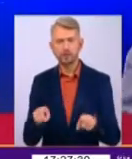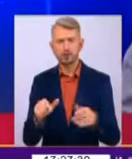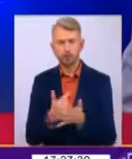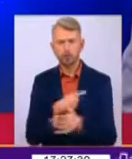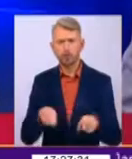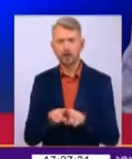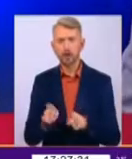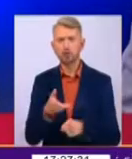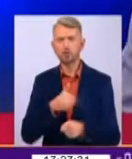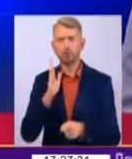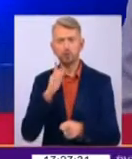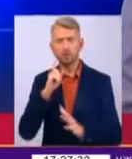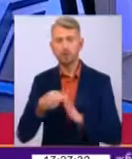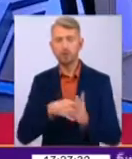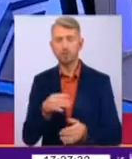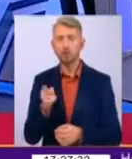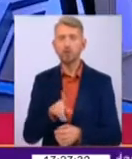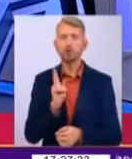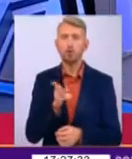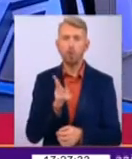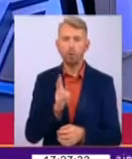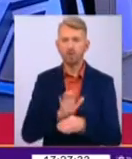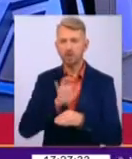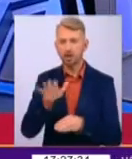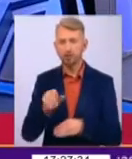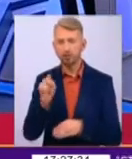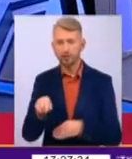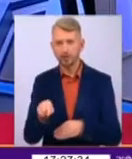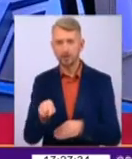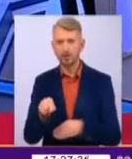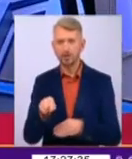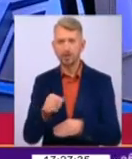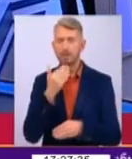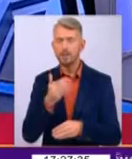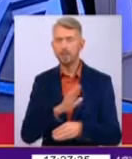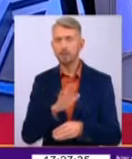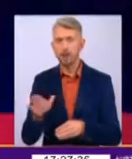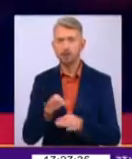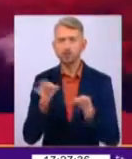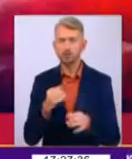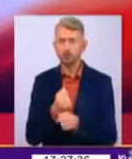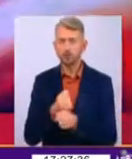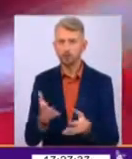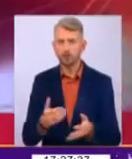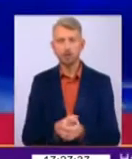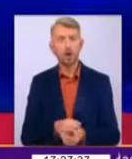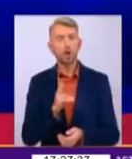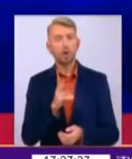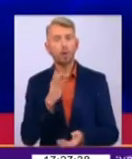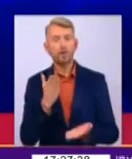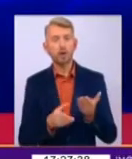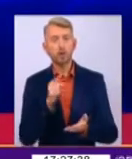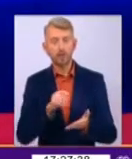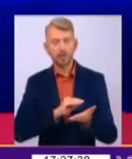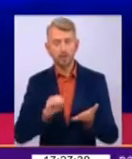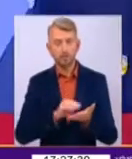будемо дізнаватись про те, що когось там відрядили туди? Не спитавши, нічого не зробивши. Когось, якщо він